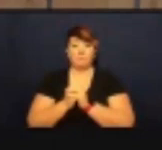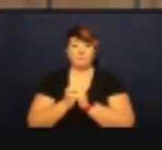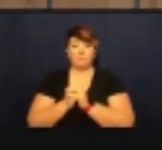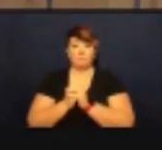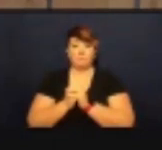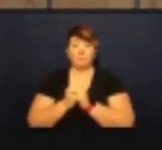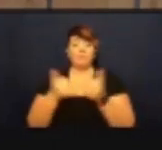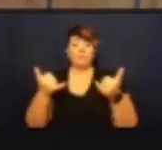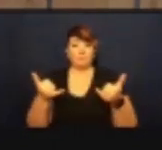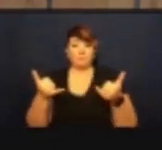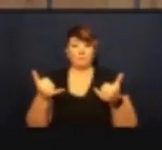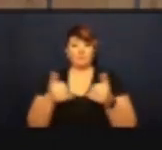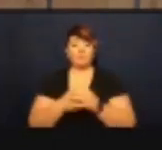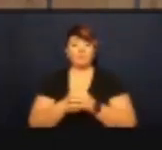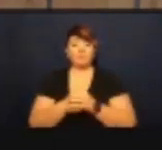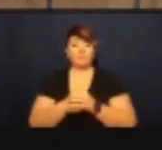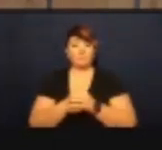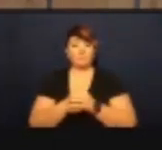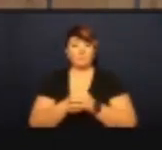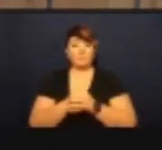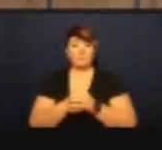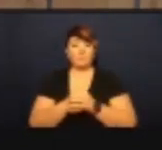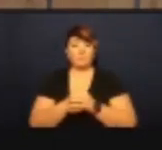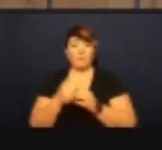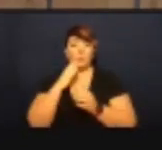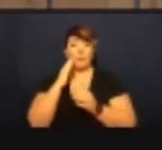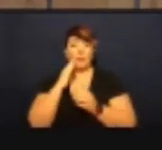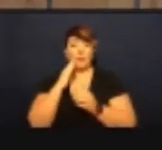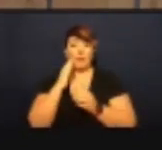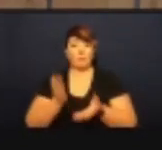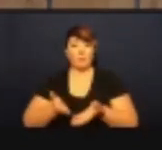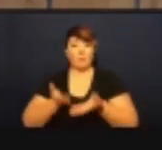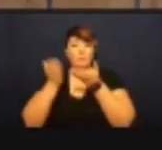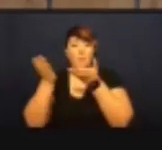kuhusu jambo lolote kufikia sasa.